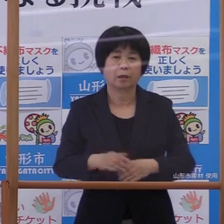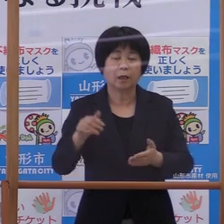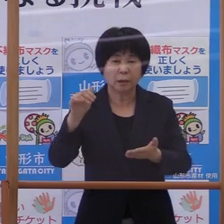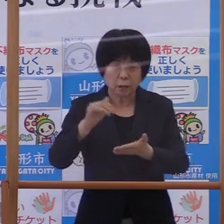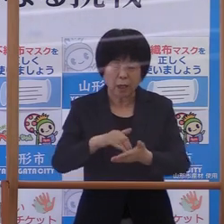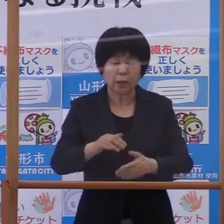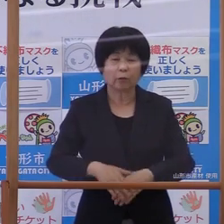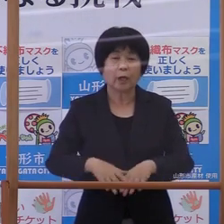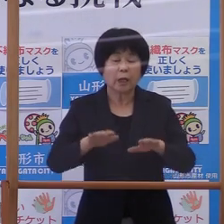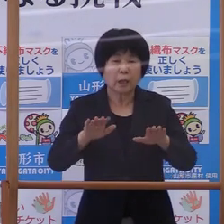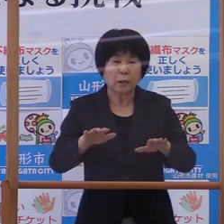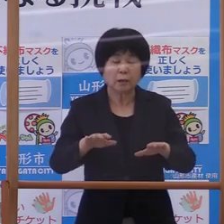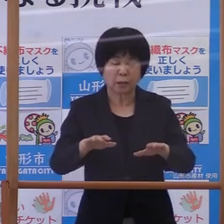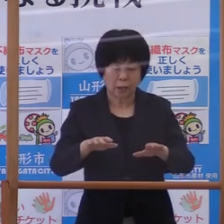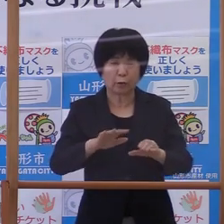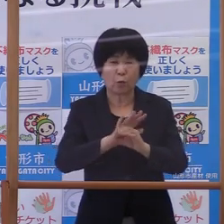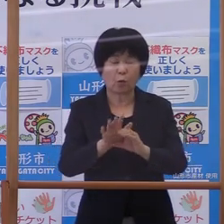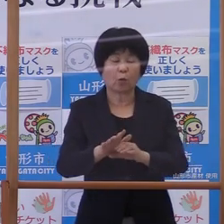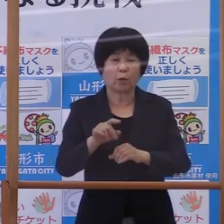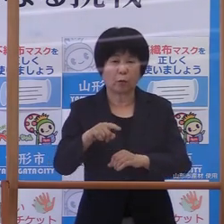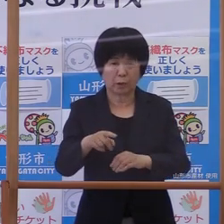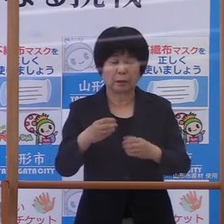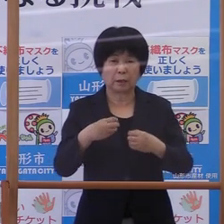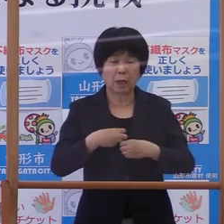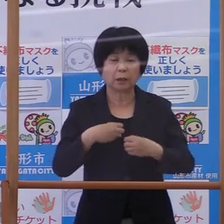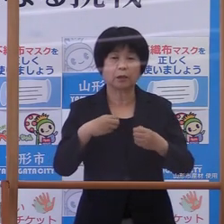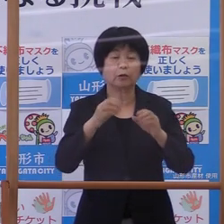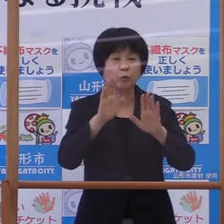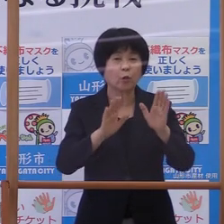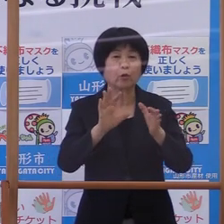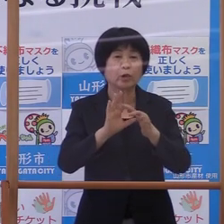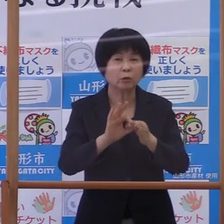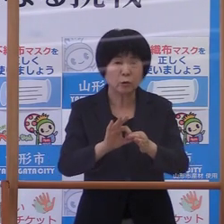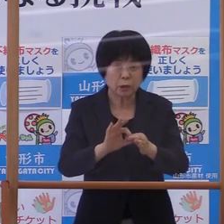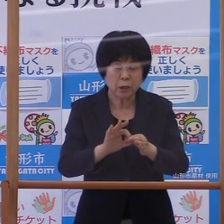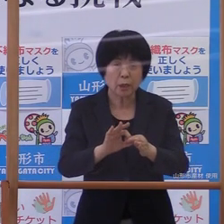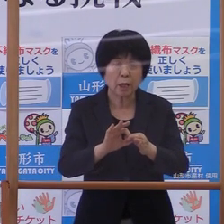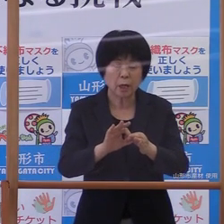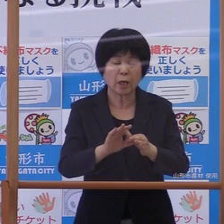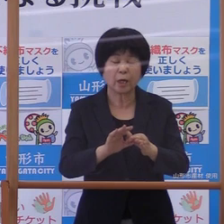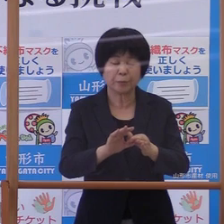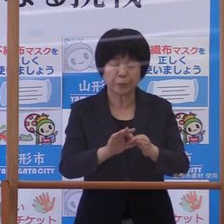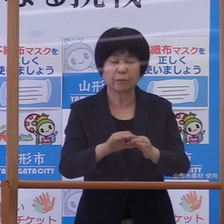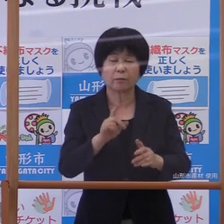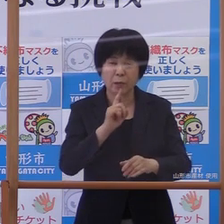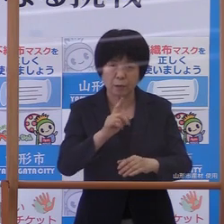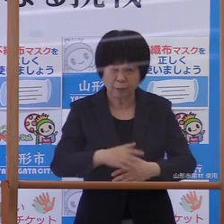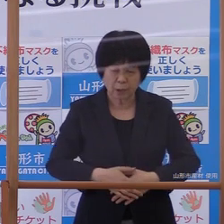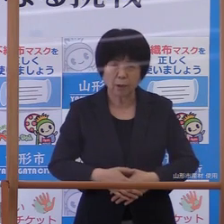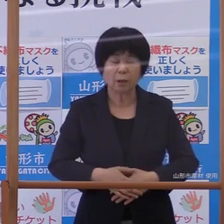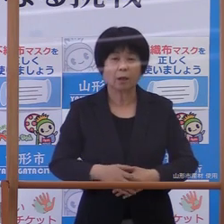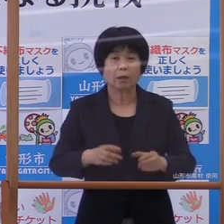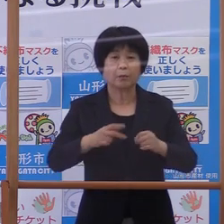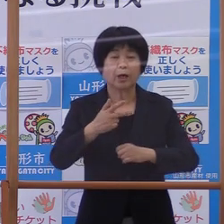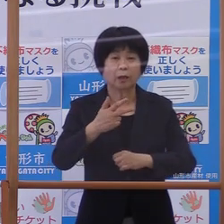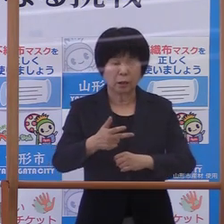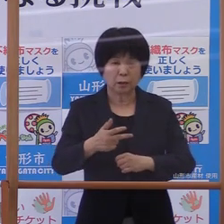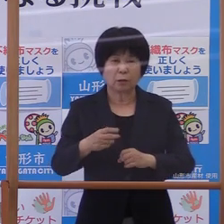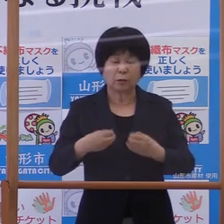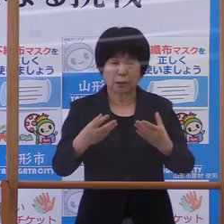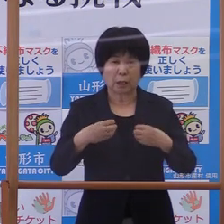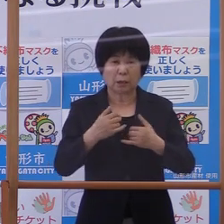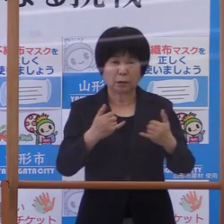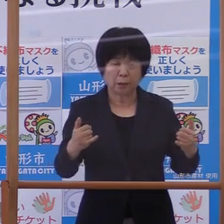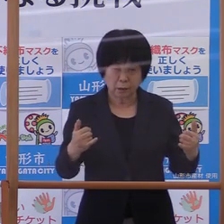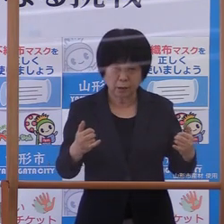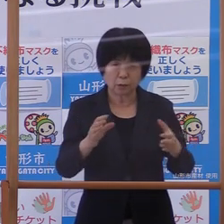最後に現在の新型コロナウイルスの感染状況に関しまして一言申し上げます。山形市の新規感